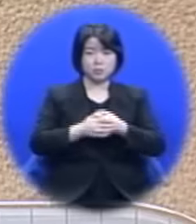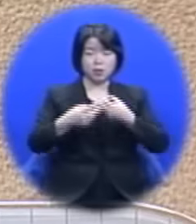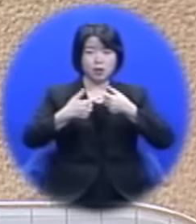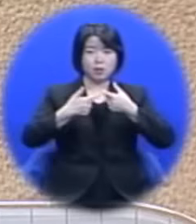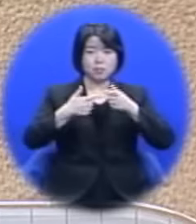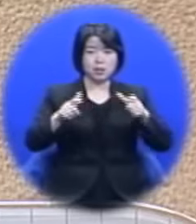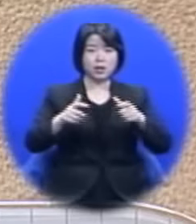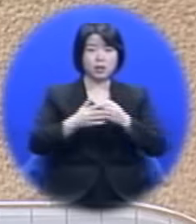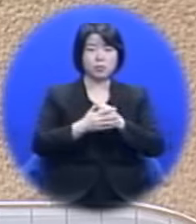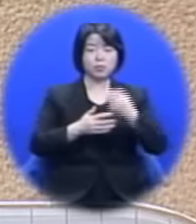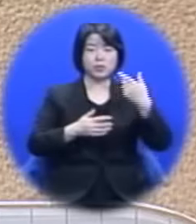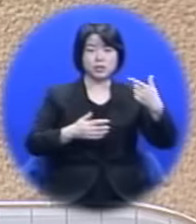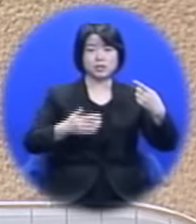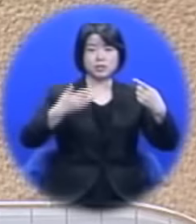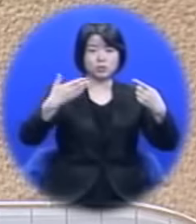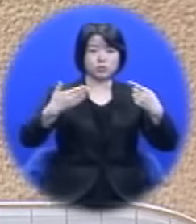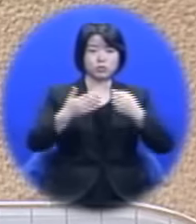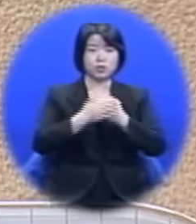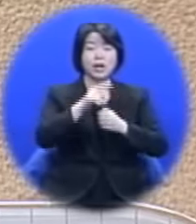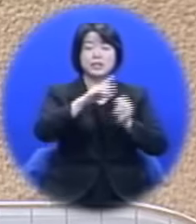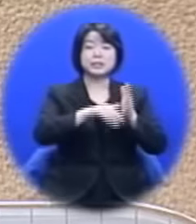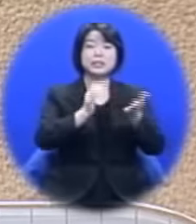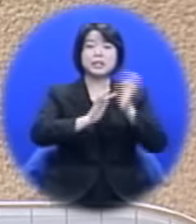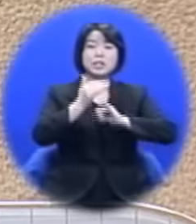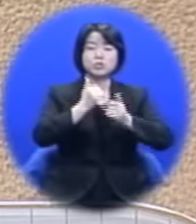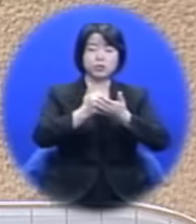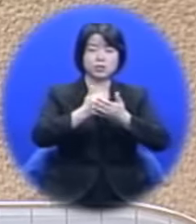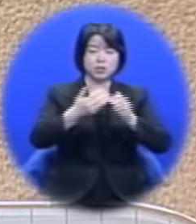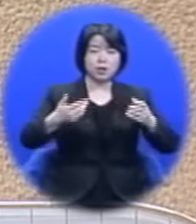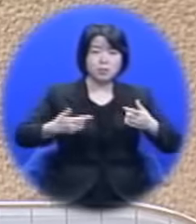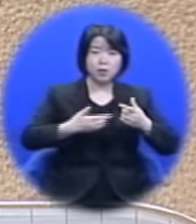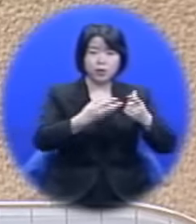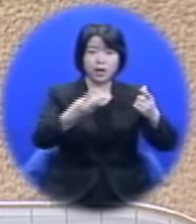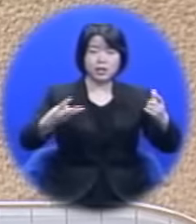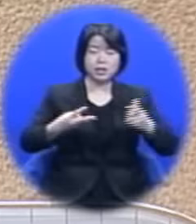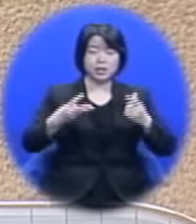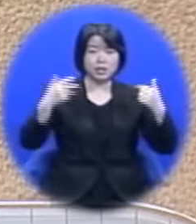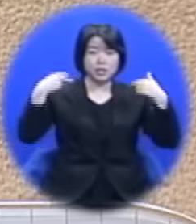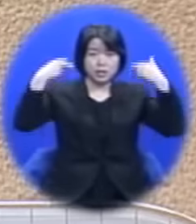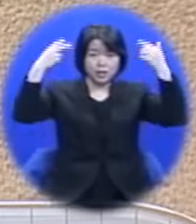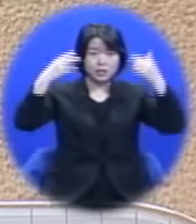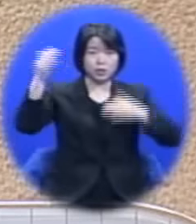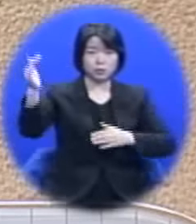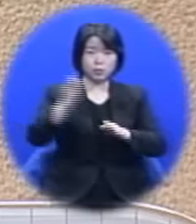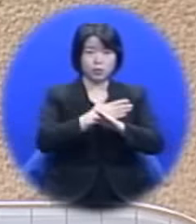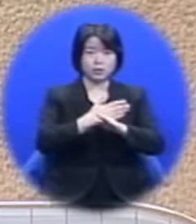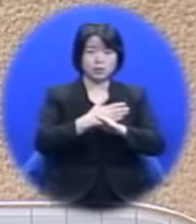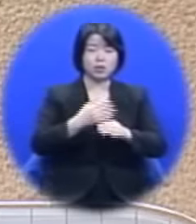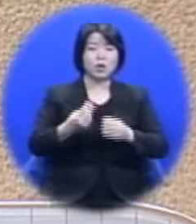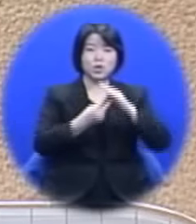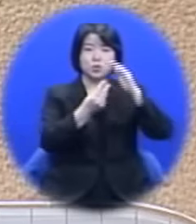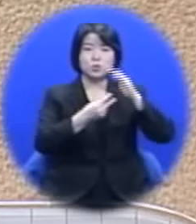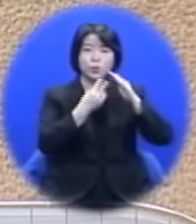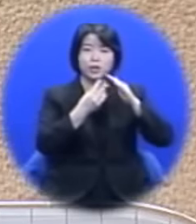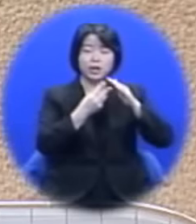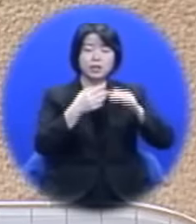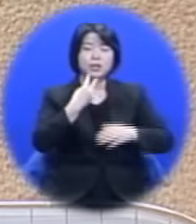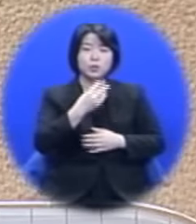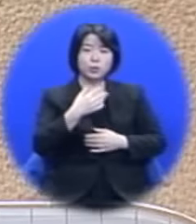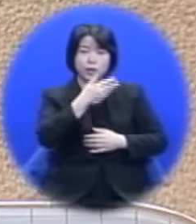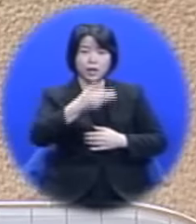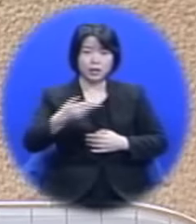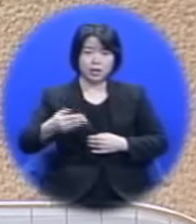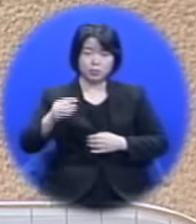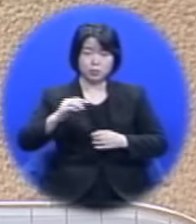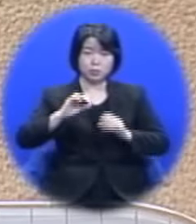11절까지 그때 예수께서 갈릴리 나사렛으로 와서 요단강에서 요한에게 세례를 받으시고 곧